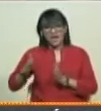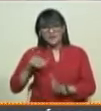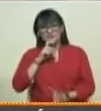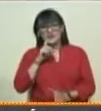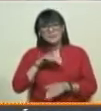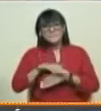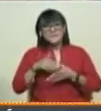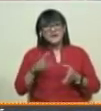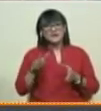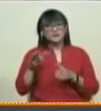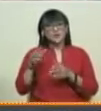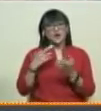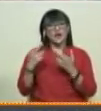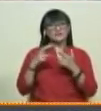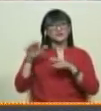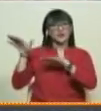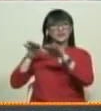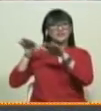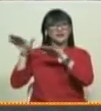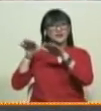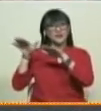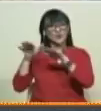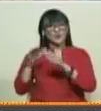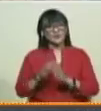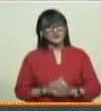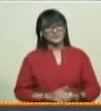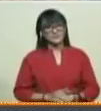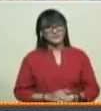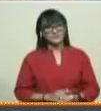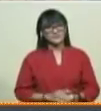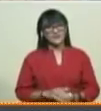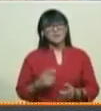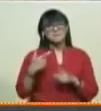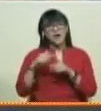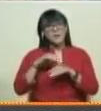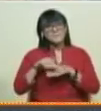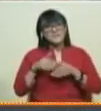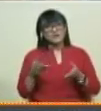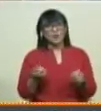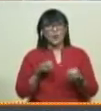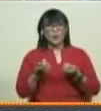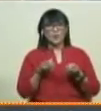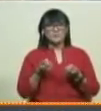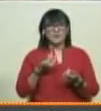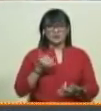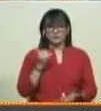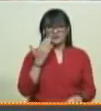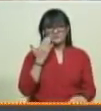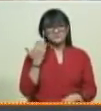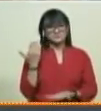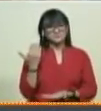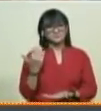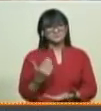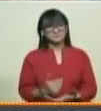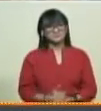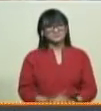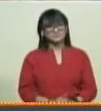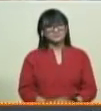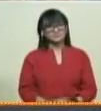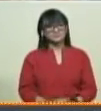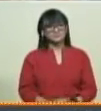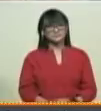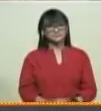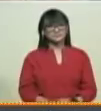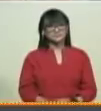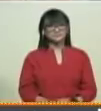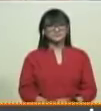Ekonomi Bakanım, o da yanımda. A mi izquierda tengo al ministro de Economía. Buradan birlikte sizleri selamlıyoruz.